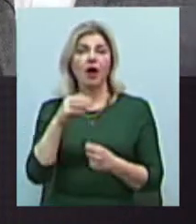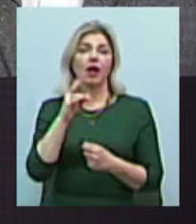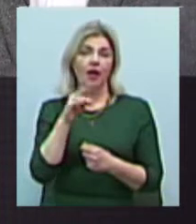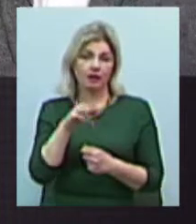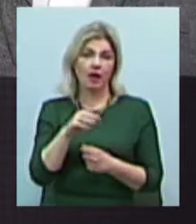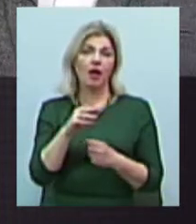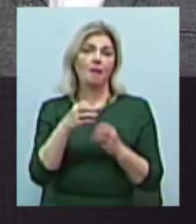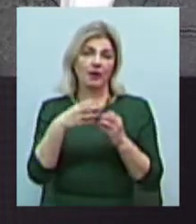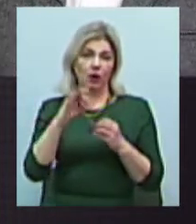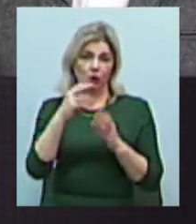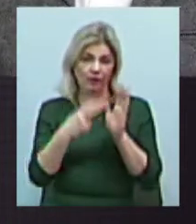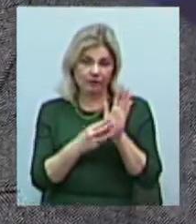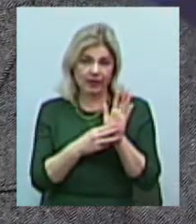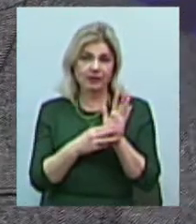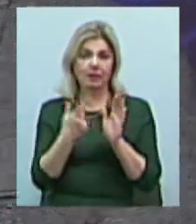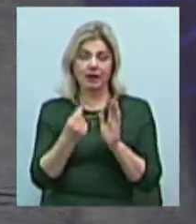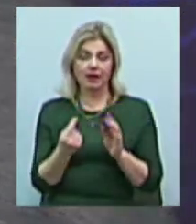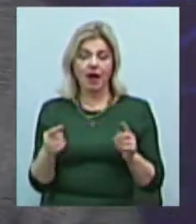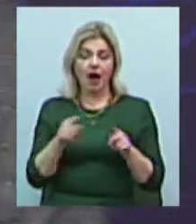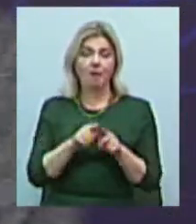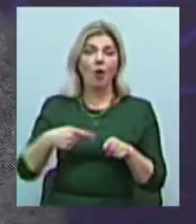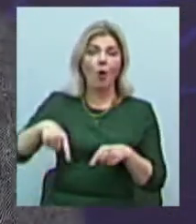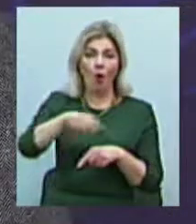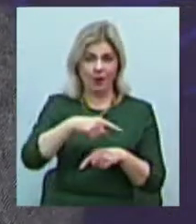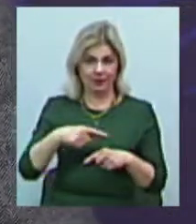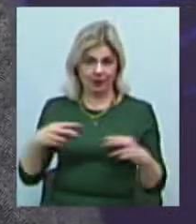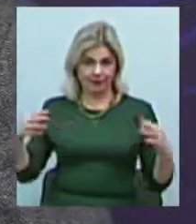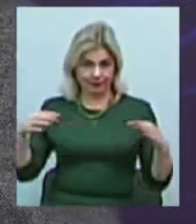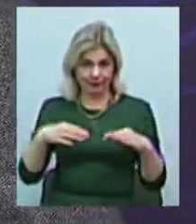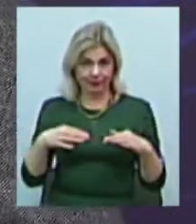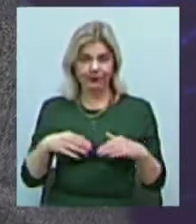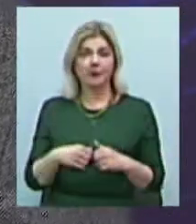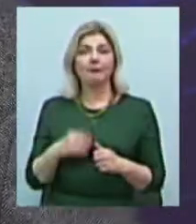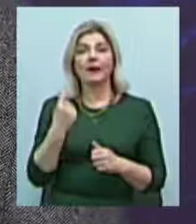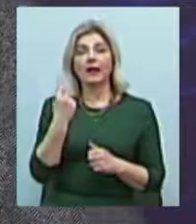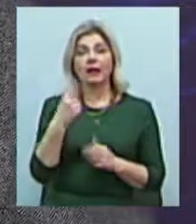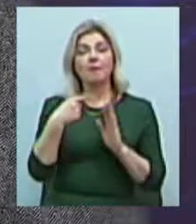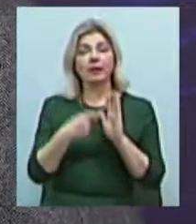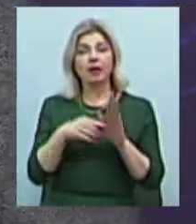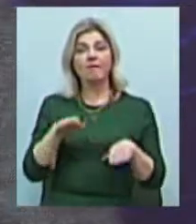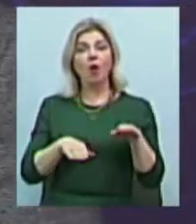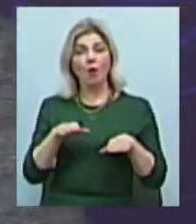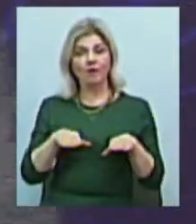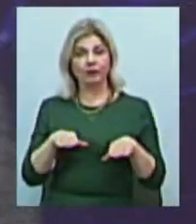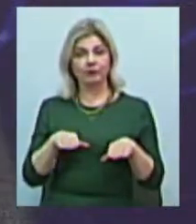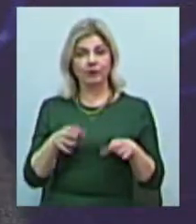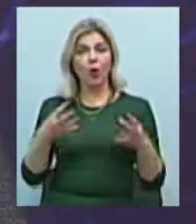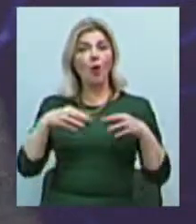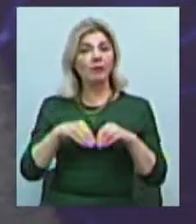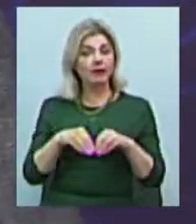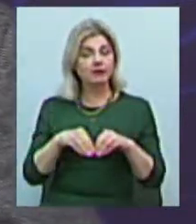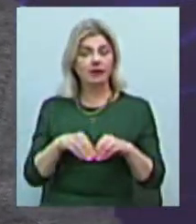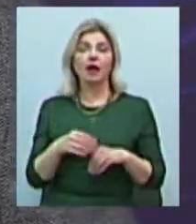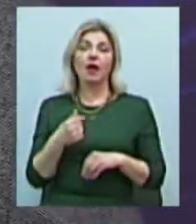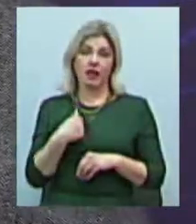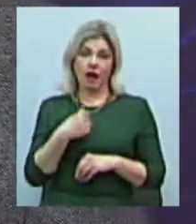1508 сходяться в кільце. Єдине питання – вагові комплекси. Бо